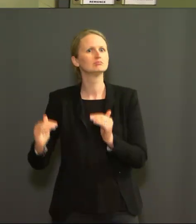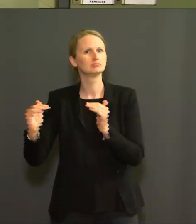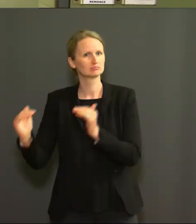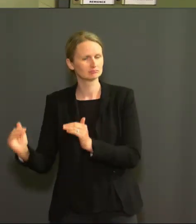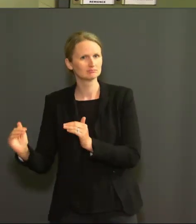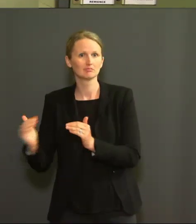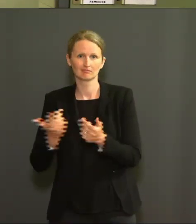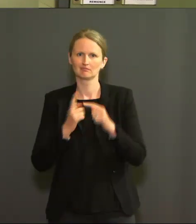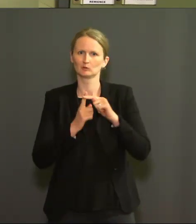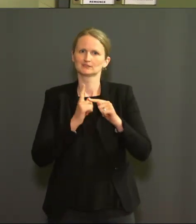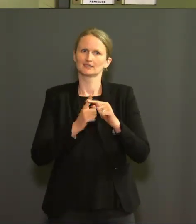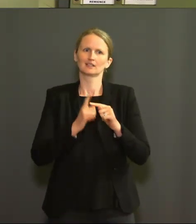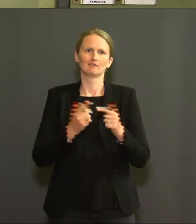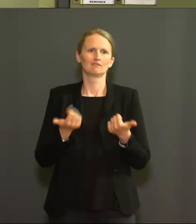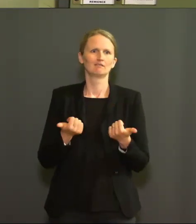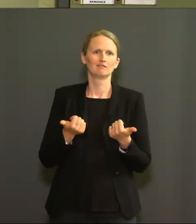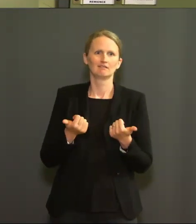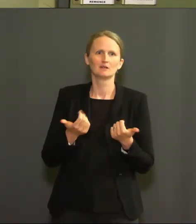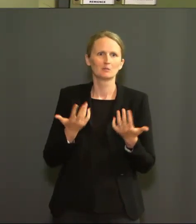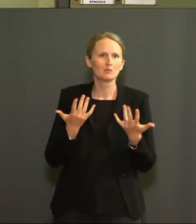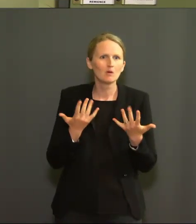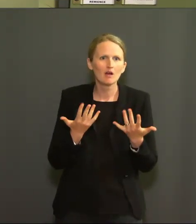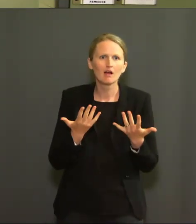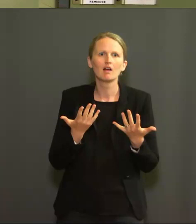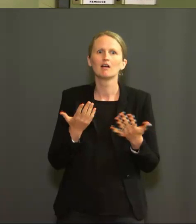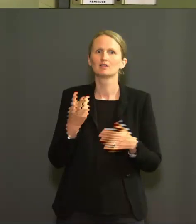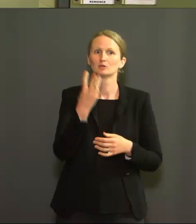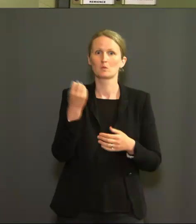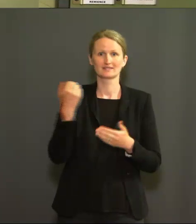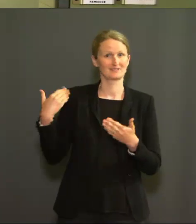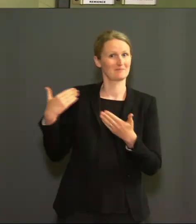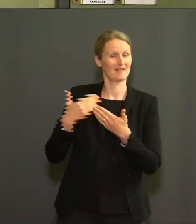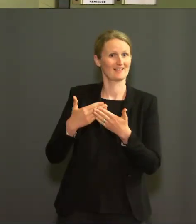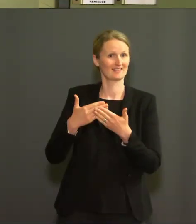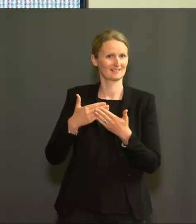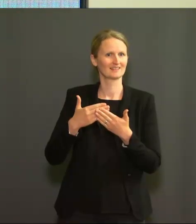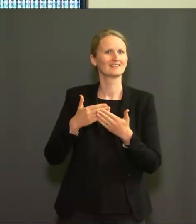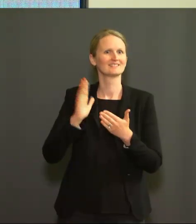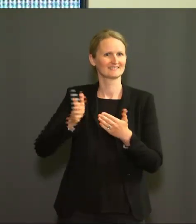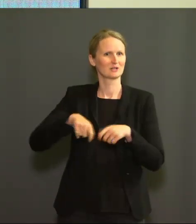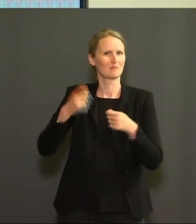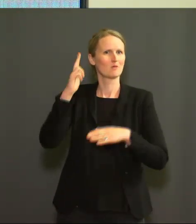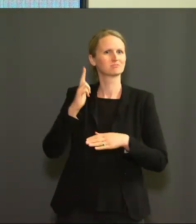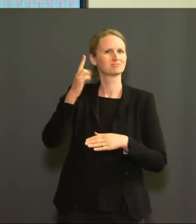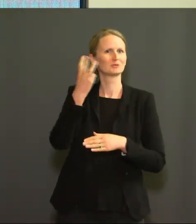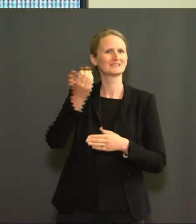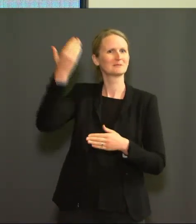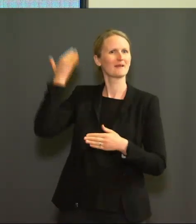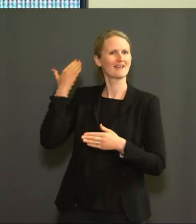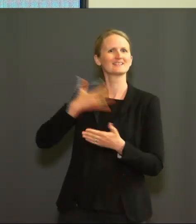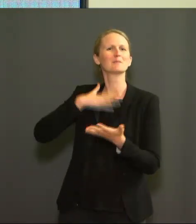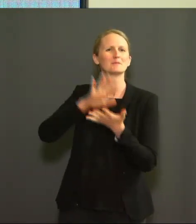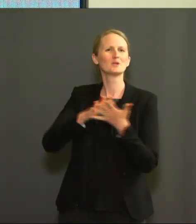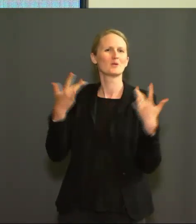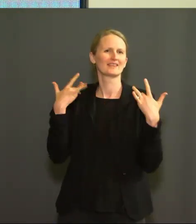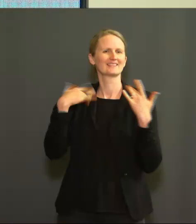bonnes nouvelles puisque maintenant, cela fait à peu près 3 semaines que nous avons entamé le plan été. Ceci étant,